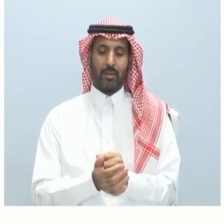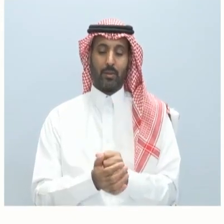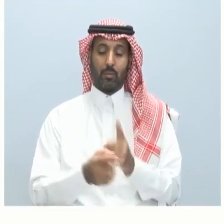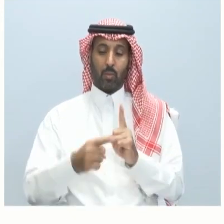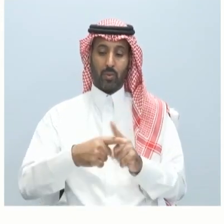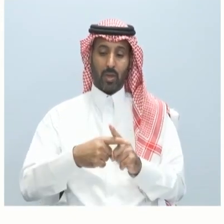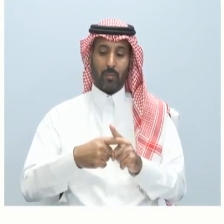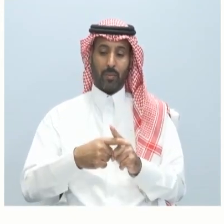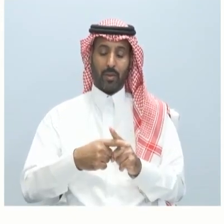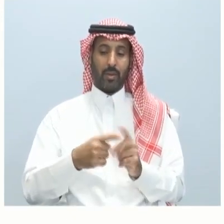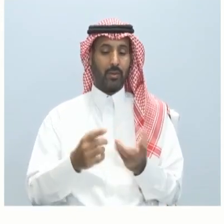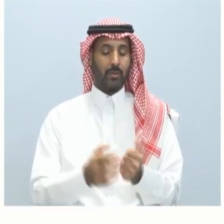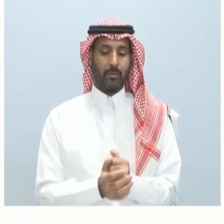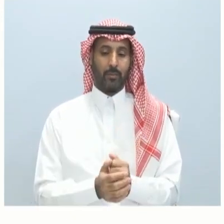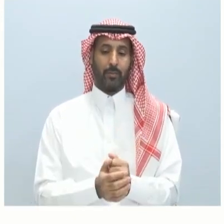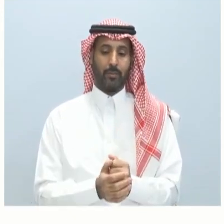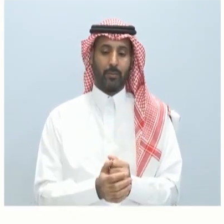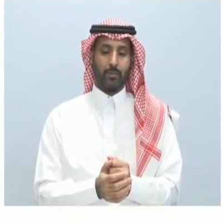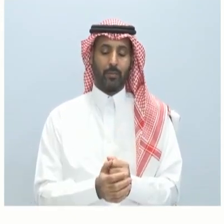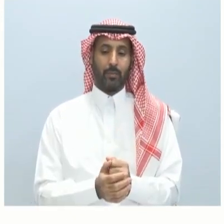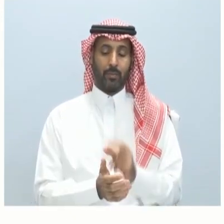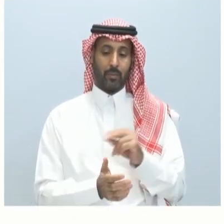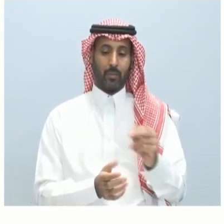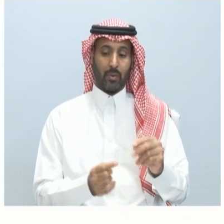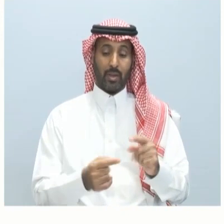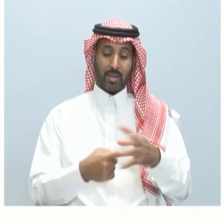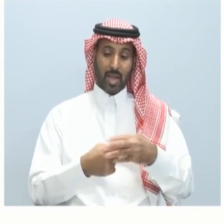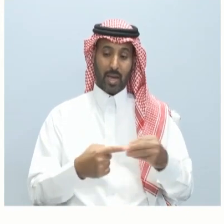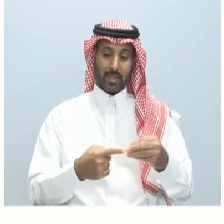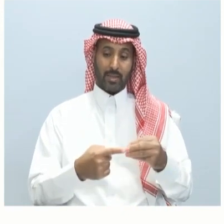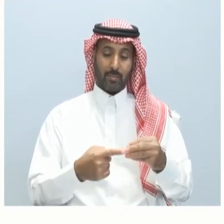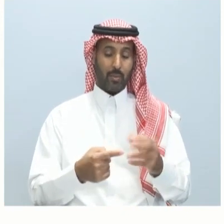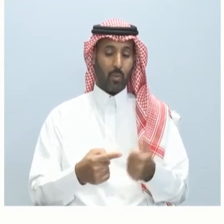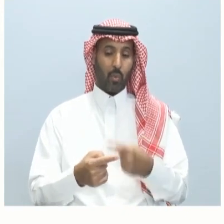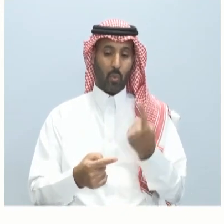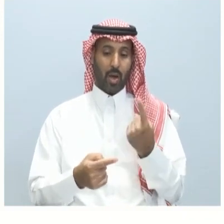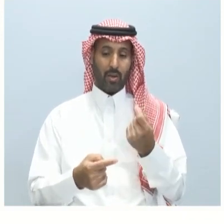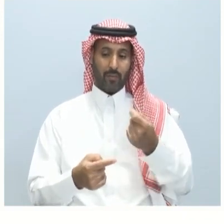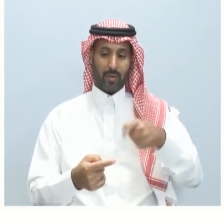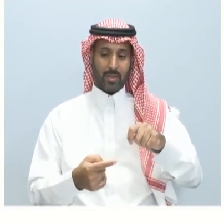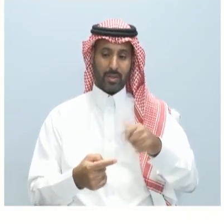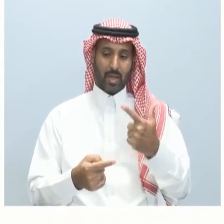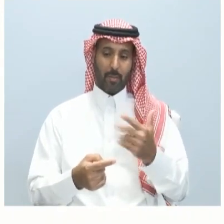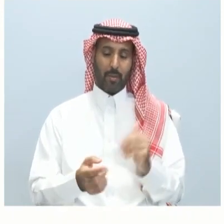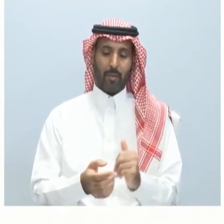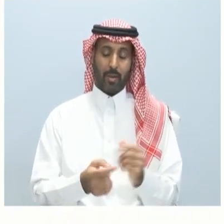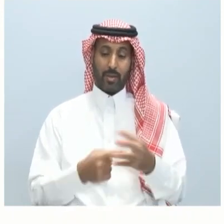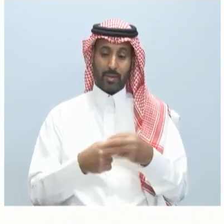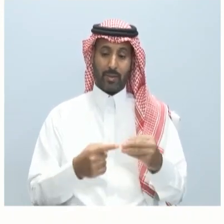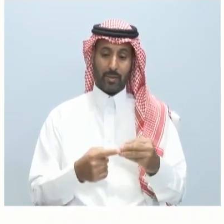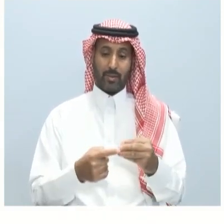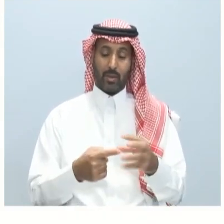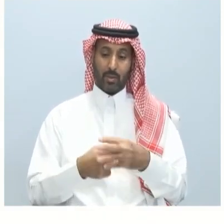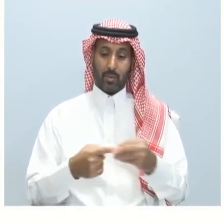موجب زائده اذا سوف ماذا نفعل نطرح منها 1.7 سوف نقوم